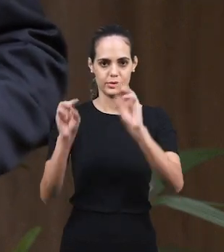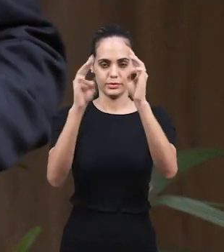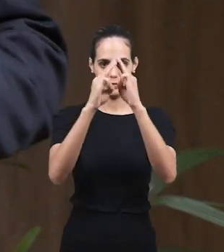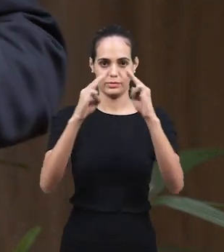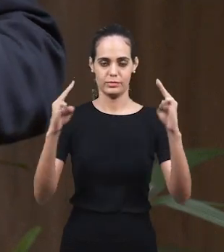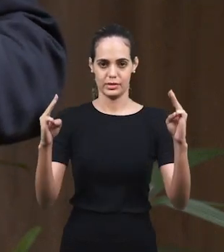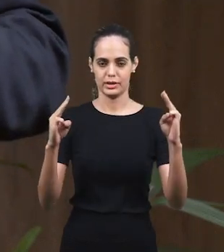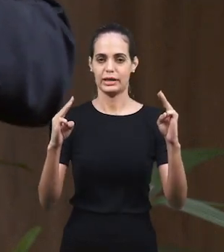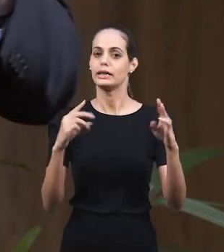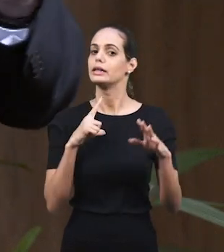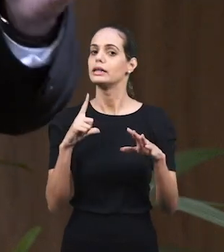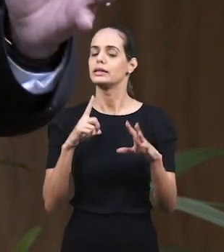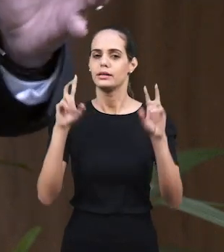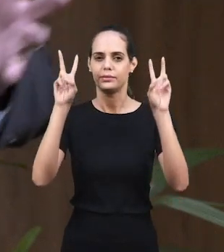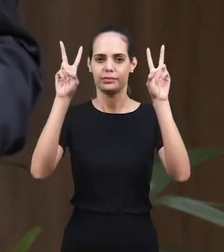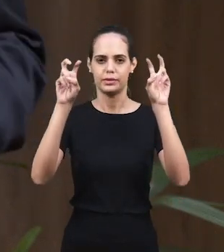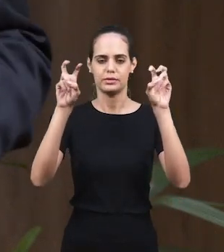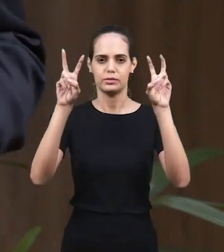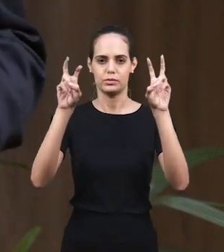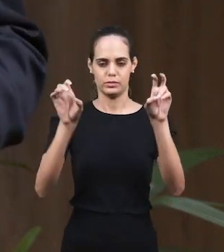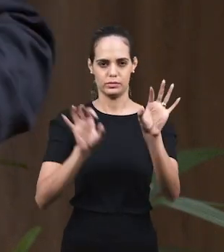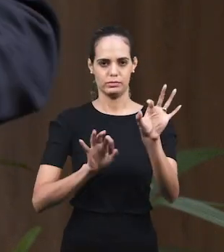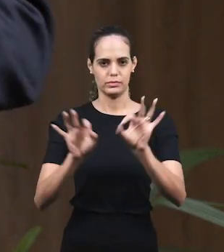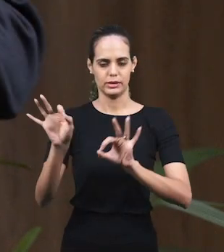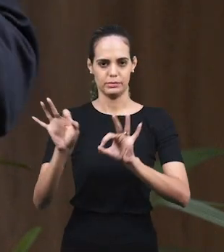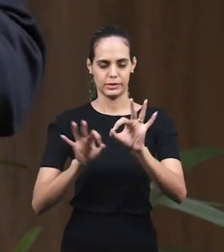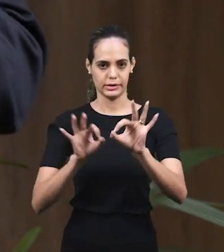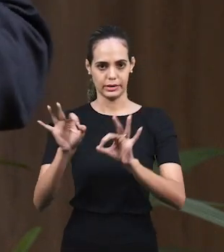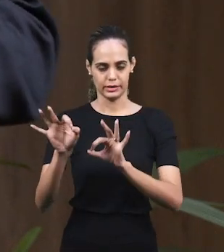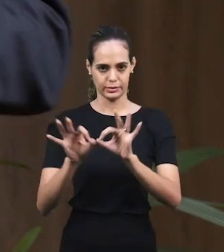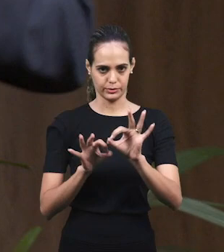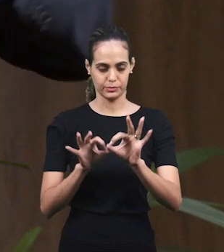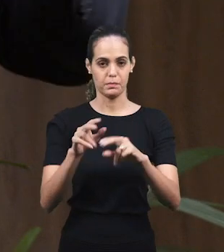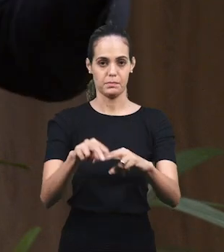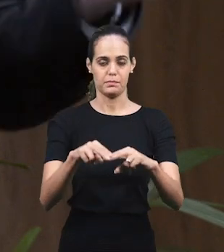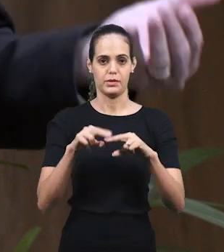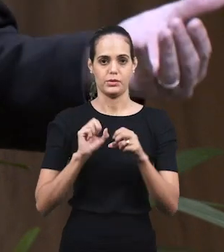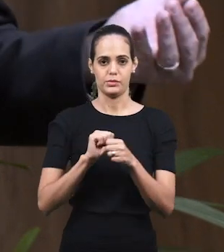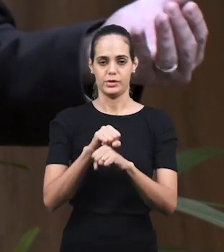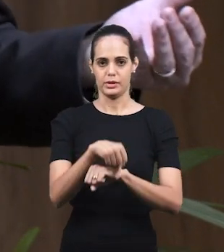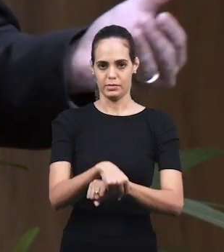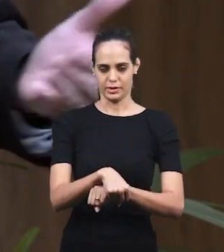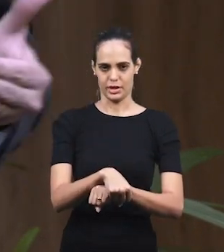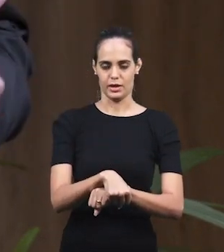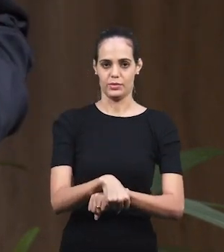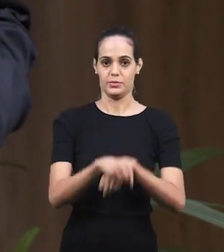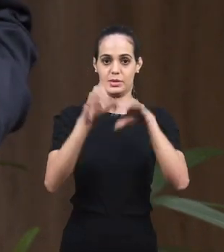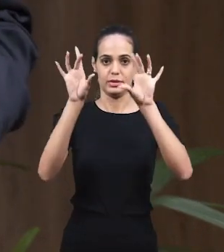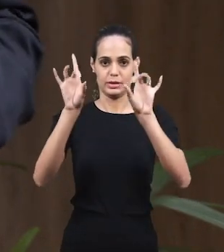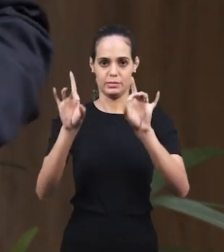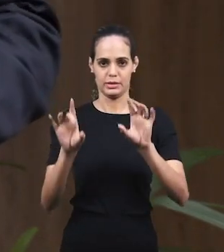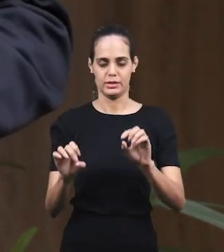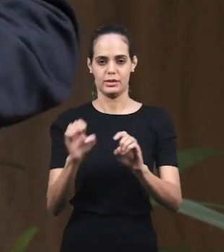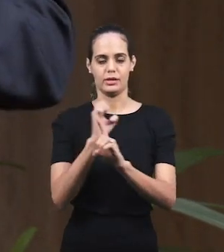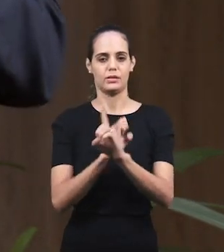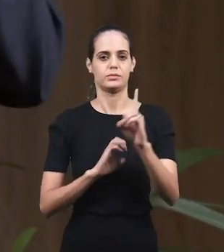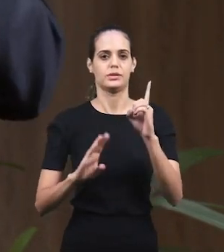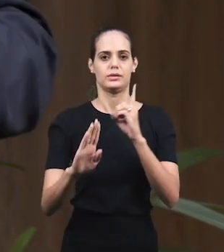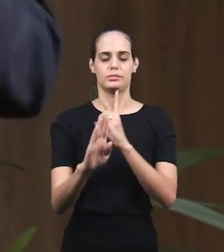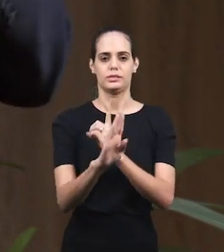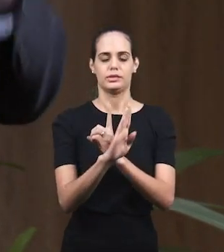Amen. Ce volet, leçon du Manaïm, il y a son contenu produit à partir